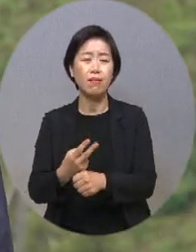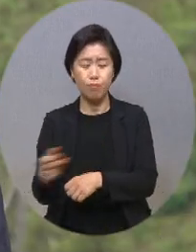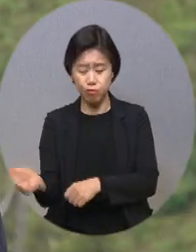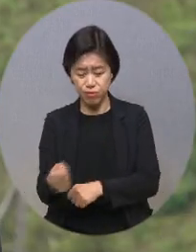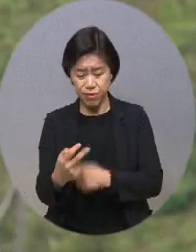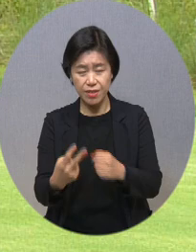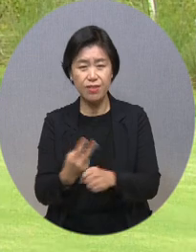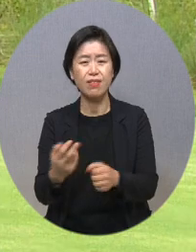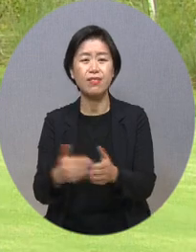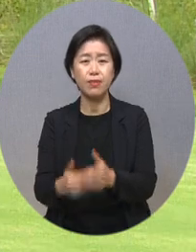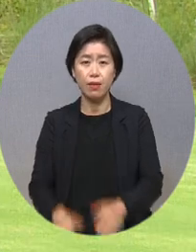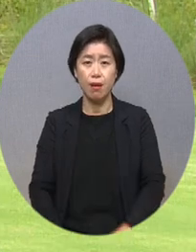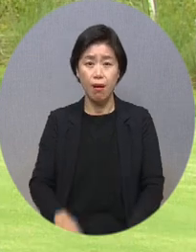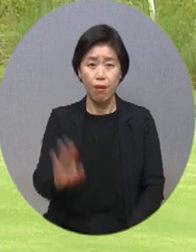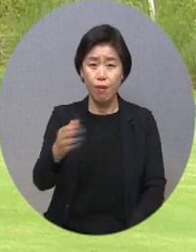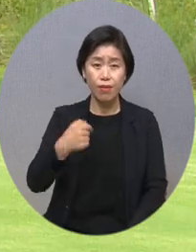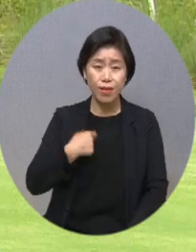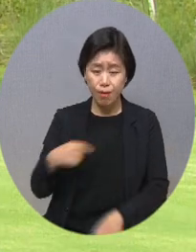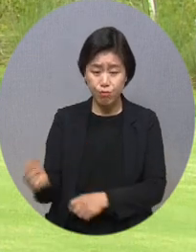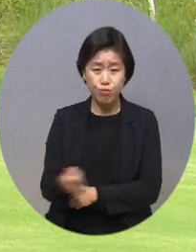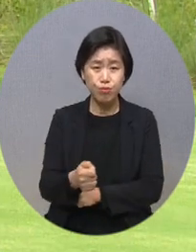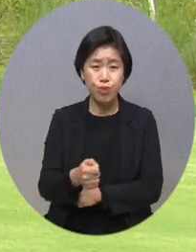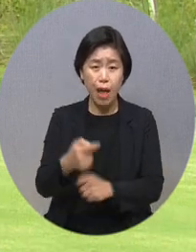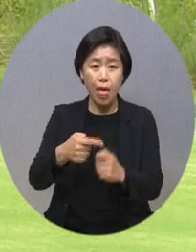필드 두 번째 나오는데.